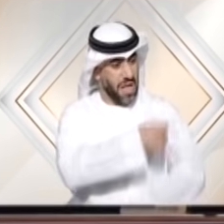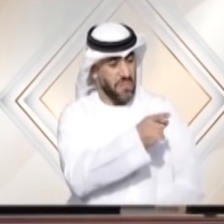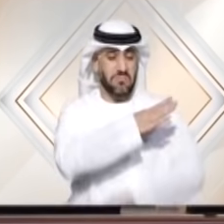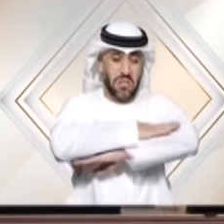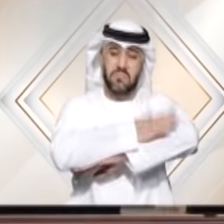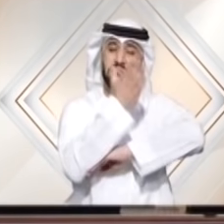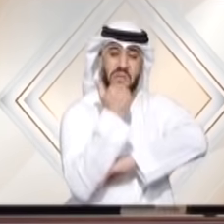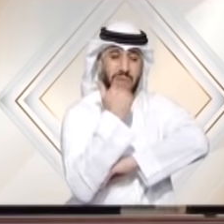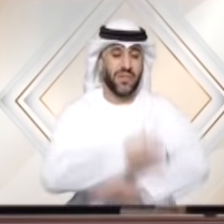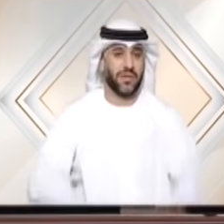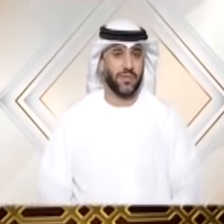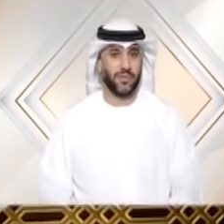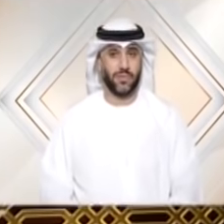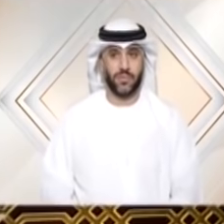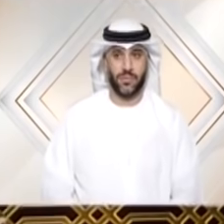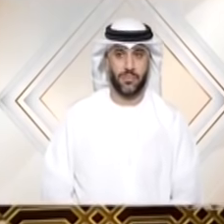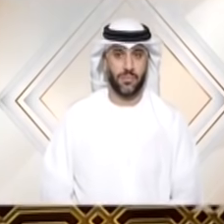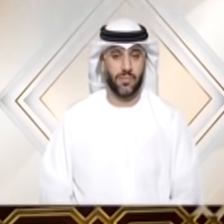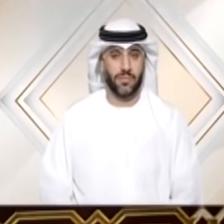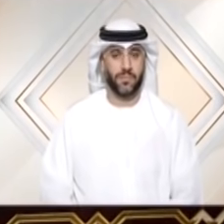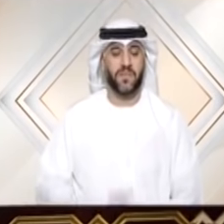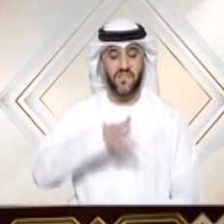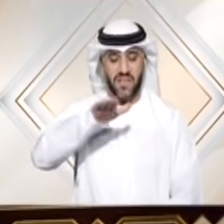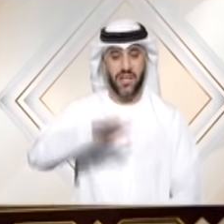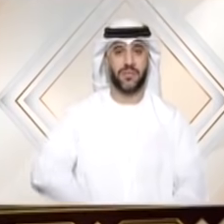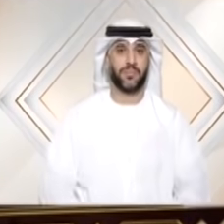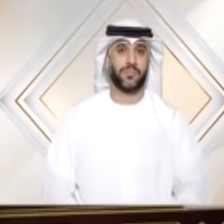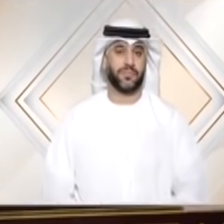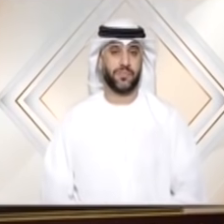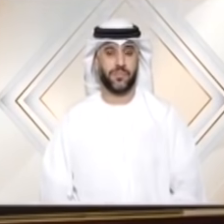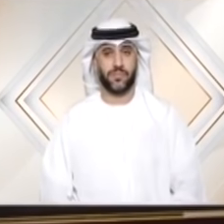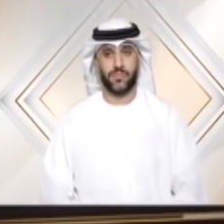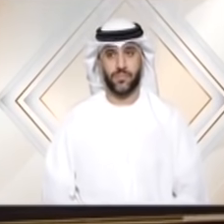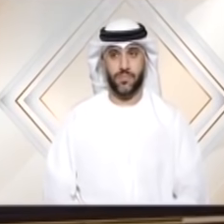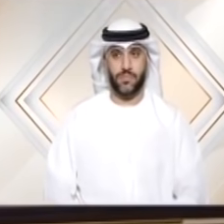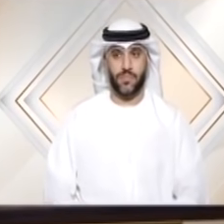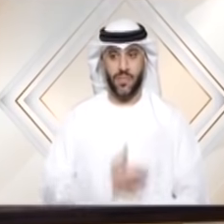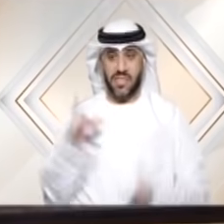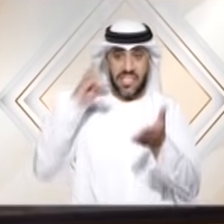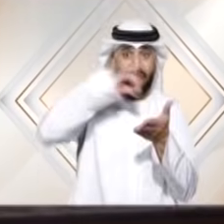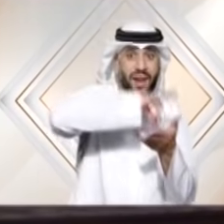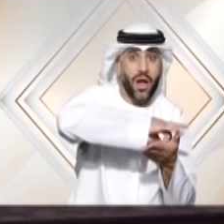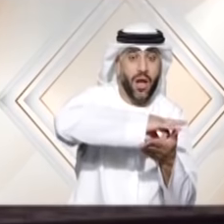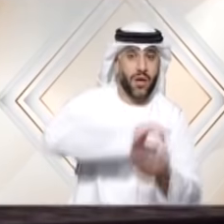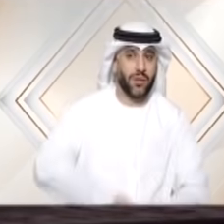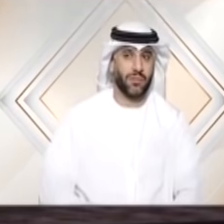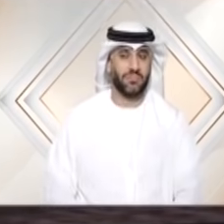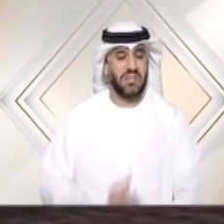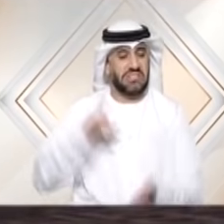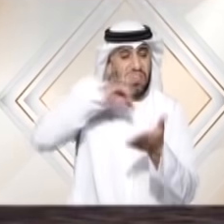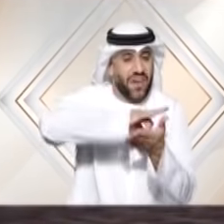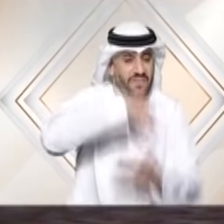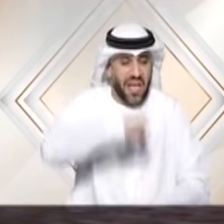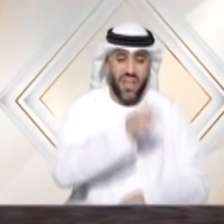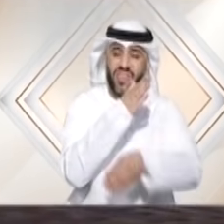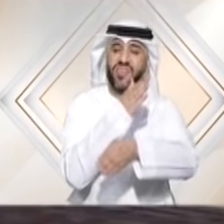أنت كذا، هذا موجود في كل العوائل إلا ما رحم ربك. علمتي؟ أنت تغربتي تحملتي هم الغربة وخطر